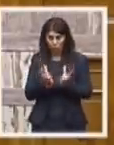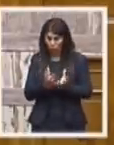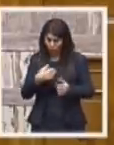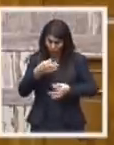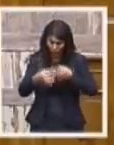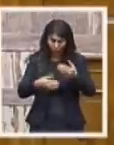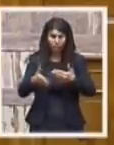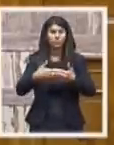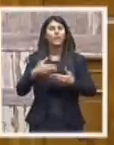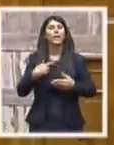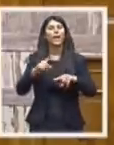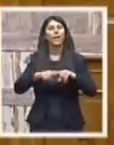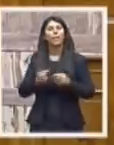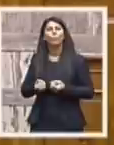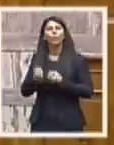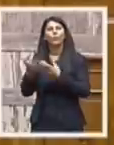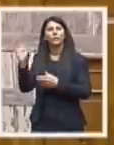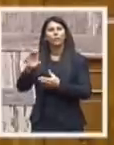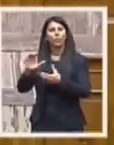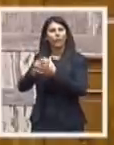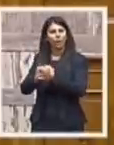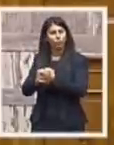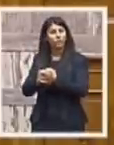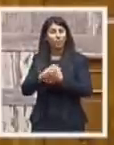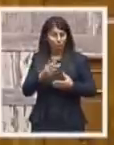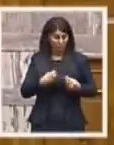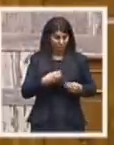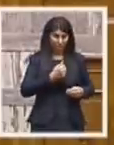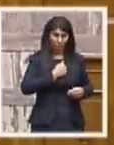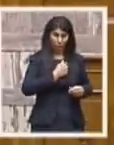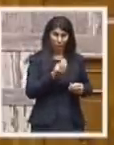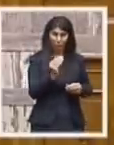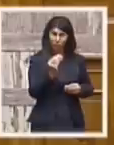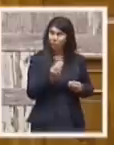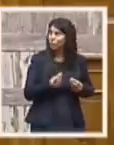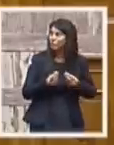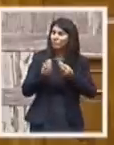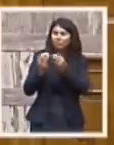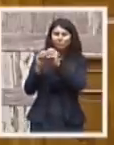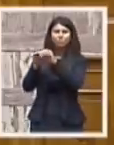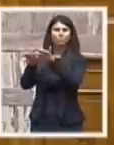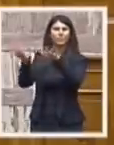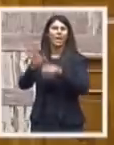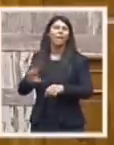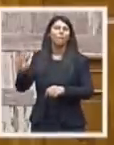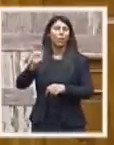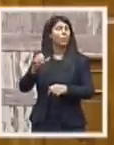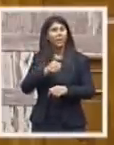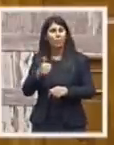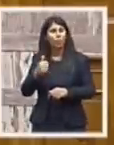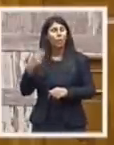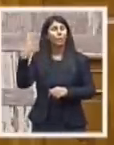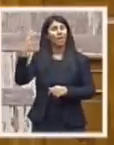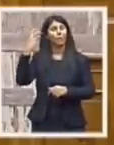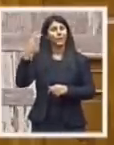της χώρας μας στην Ευρωπαϊκή Ένωση μπορεί να μεταλαμβαδεύσει τις αξίες του πολιτισμού μας. Δεν είναι μόνο η πνευματική κληρονομιά